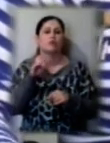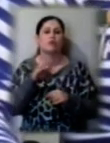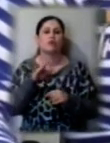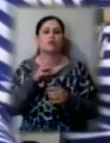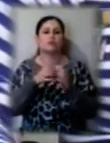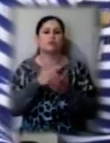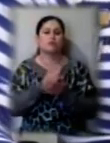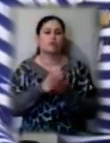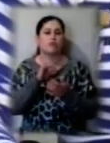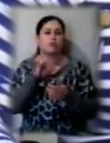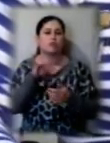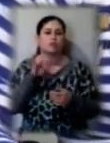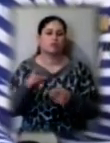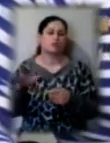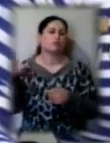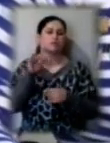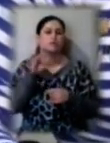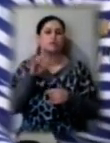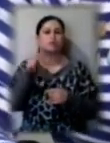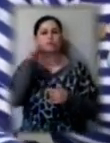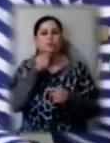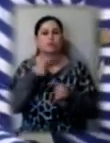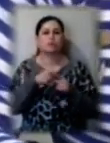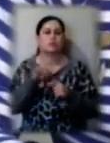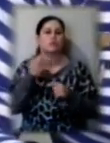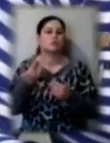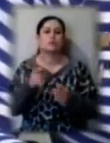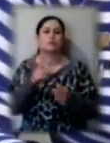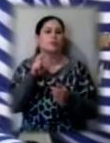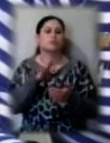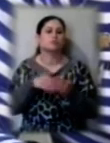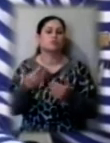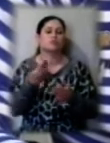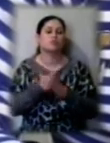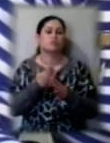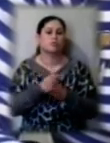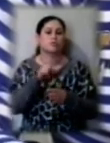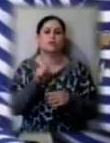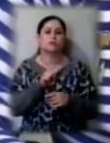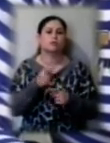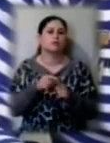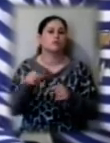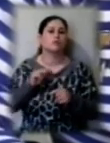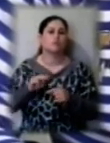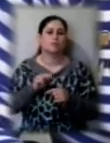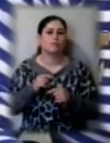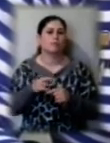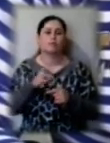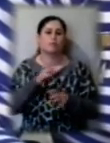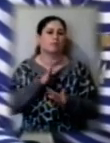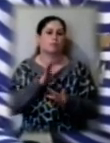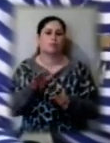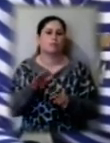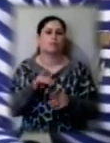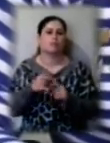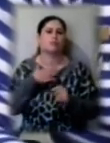України, тому що без їх допомоги, без їх роботи не було б нашої